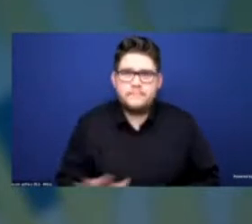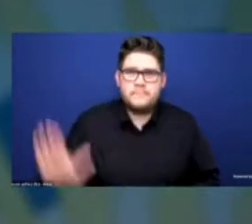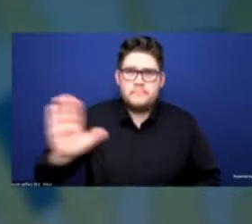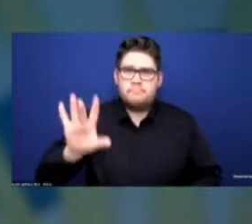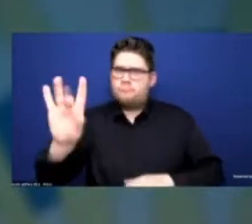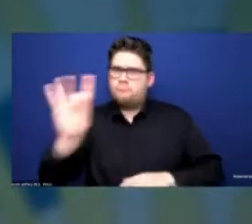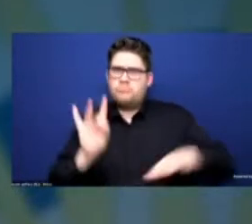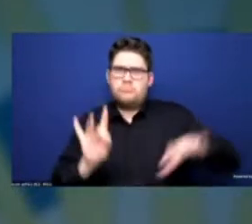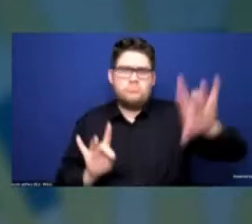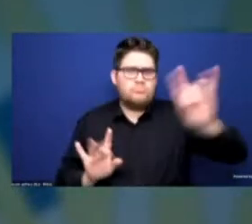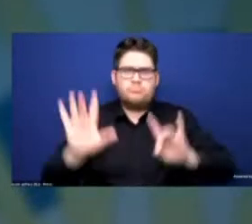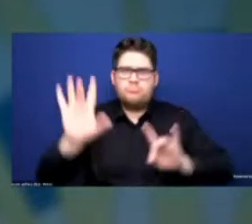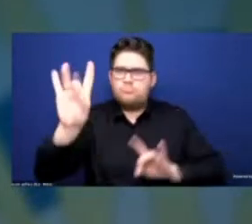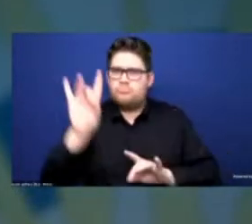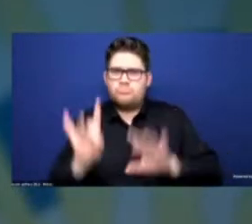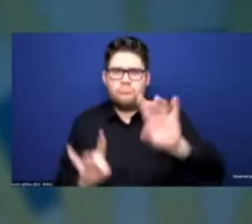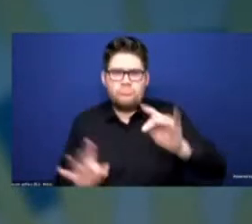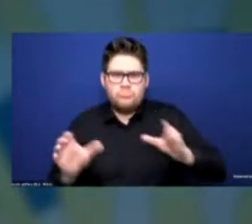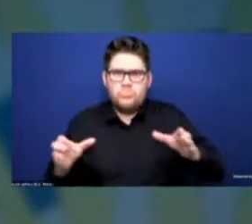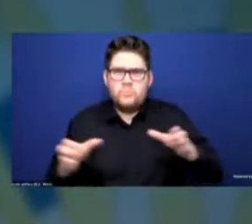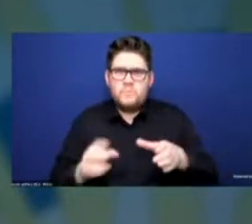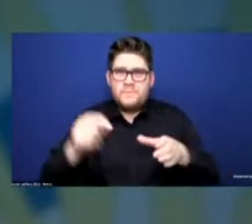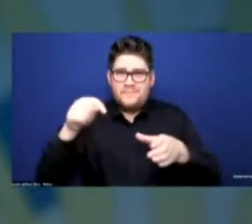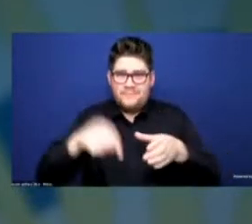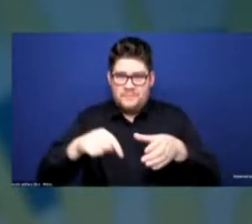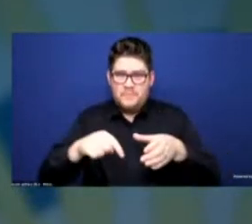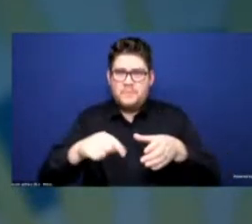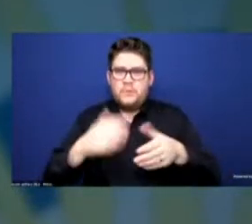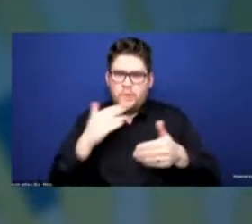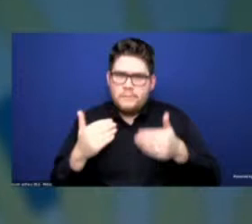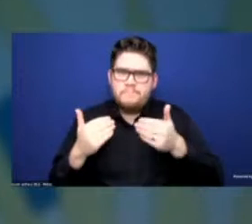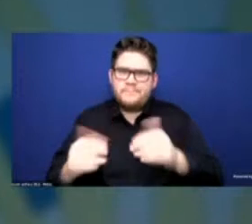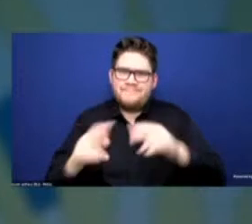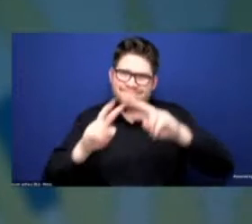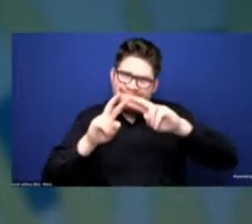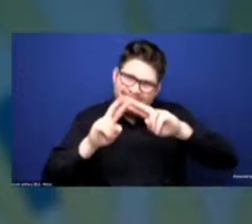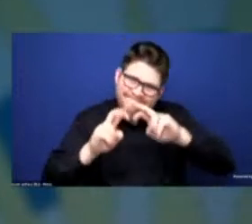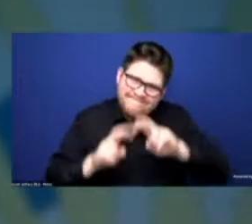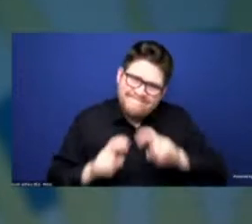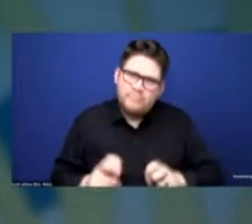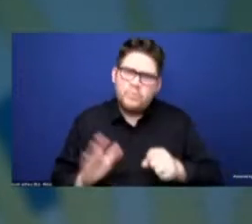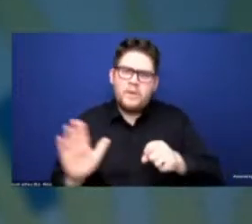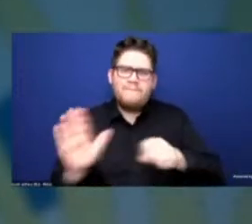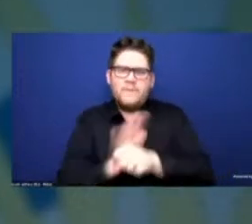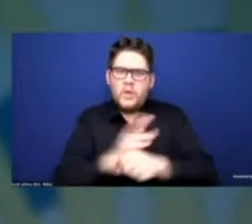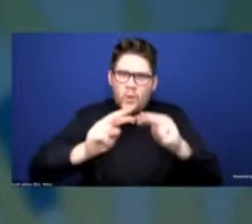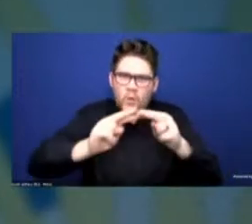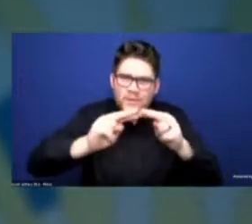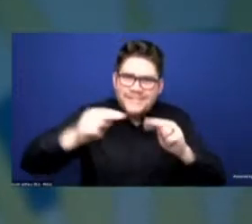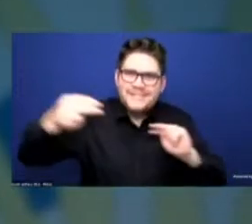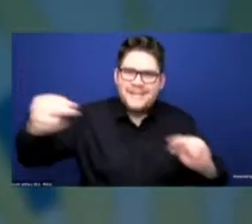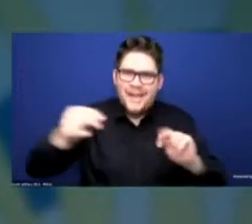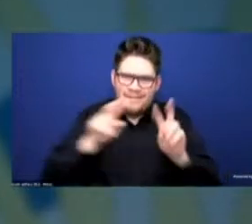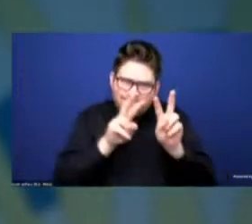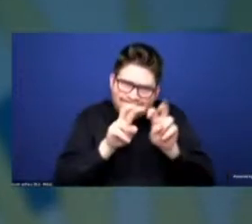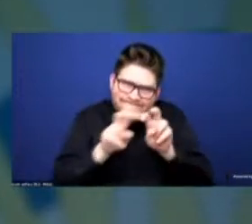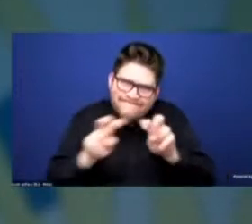来事实证明呢，因为这个基因测序呢也要1个礼拜才知道结